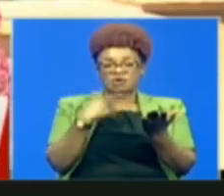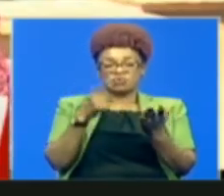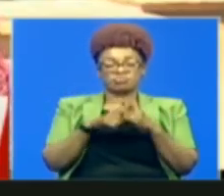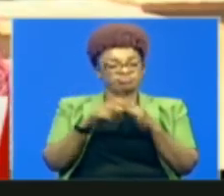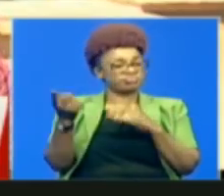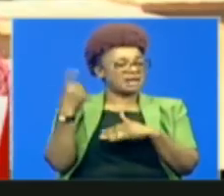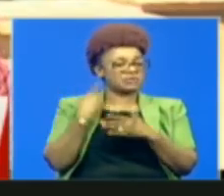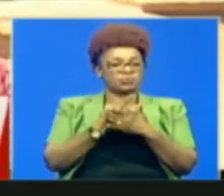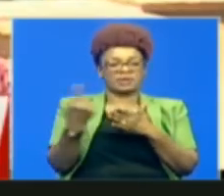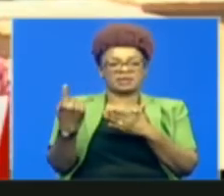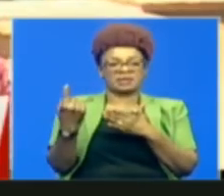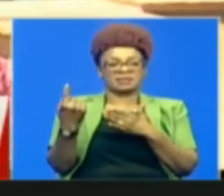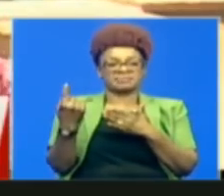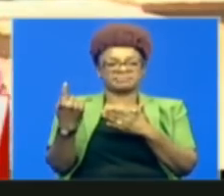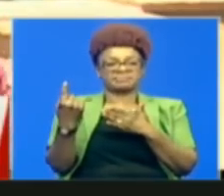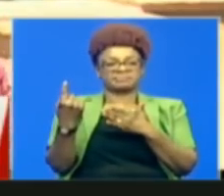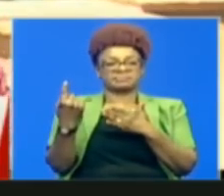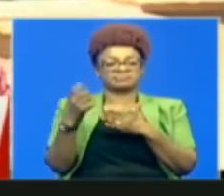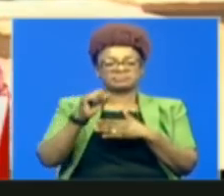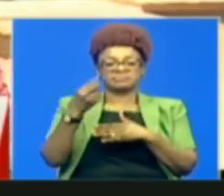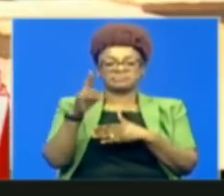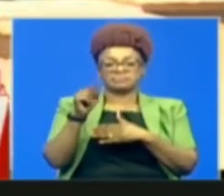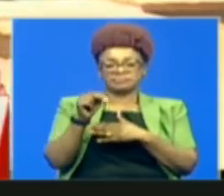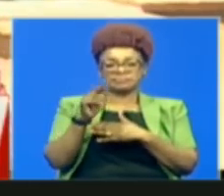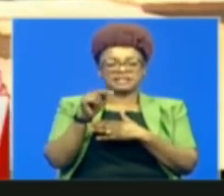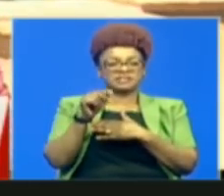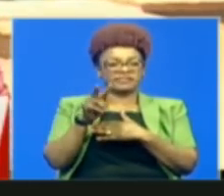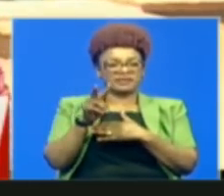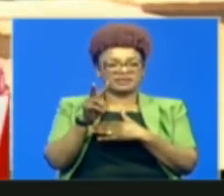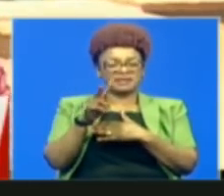wiki iliyopita. Sharon Barang'a, NTV, Nairobi.